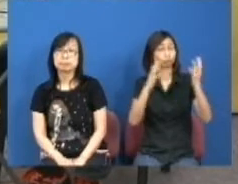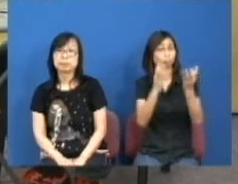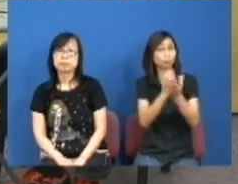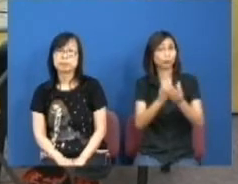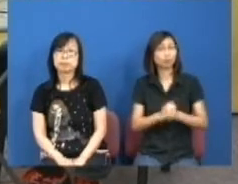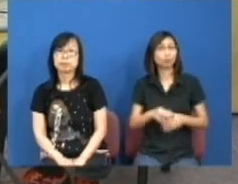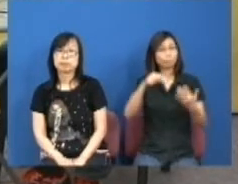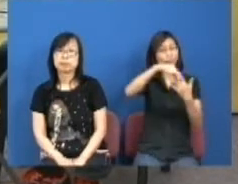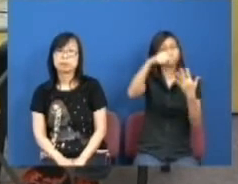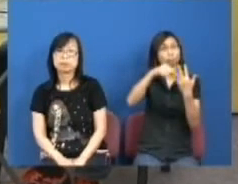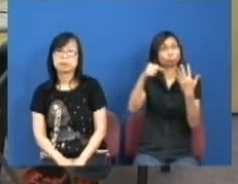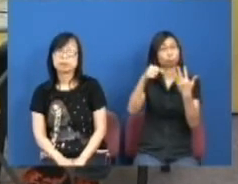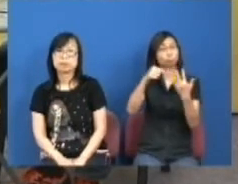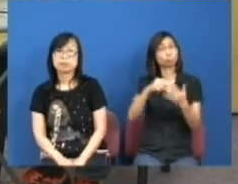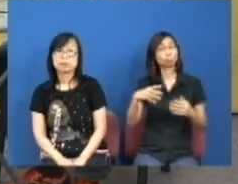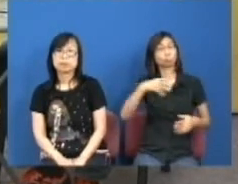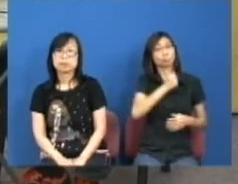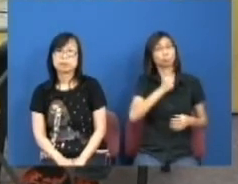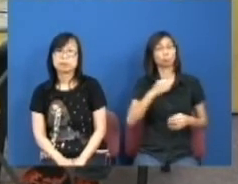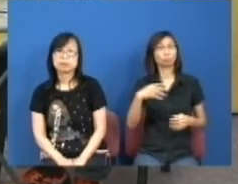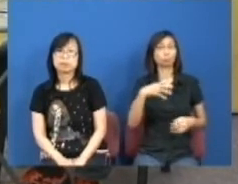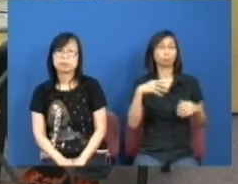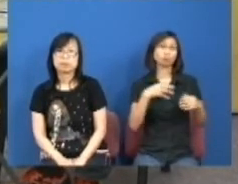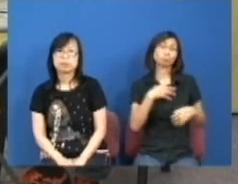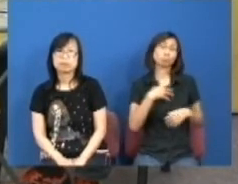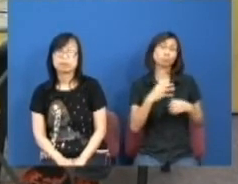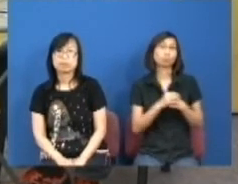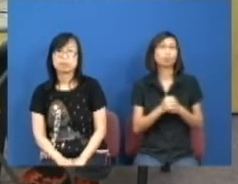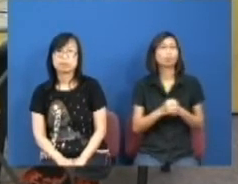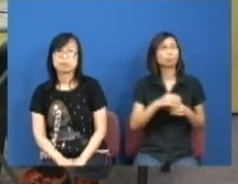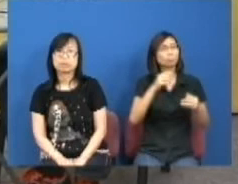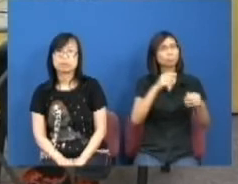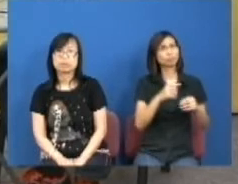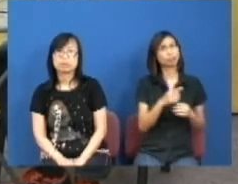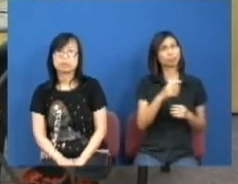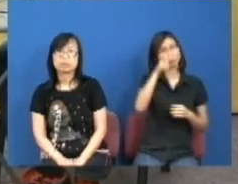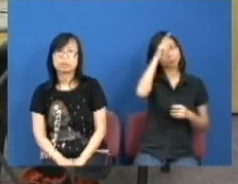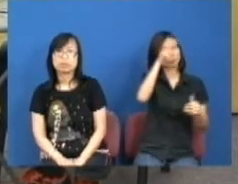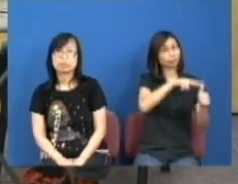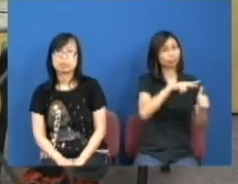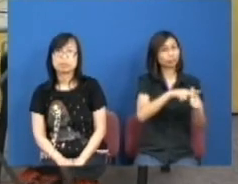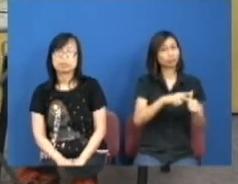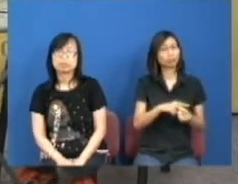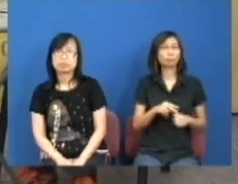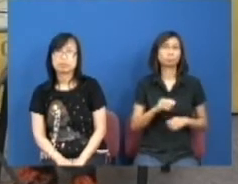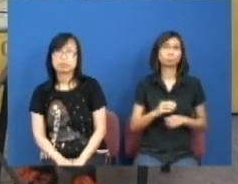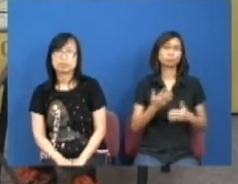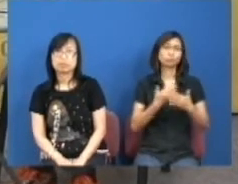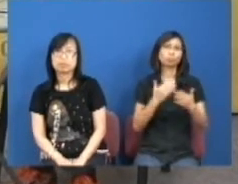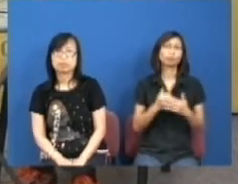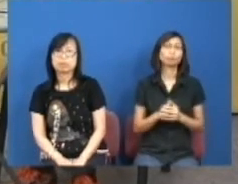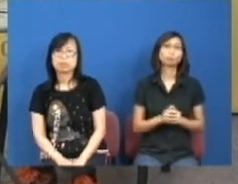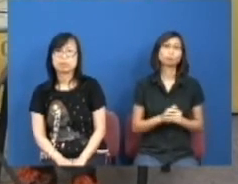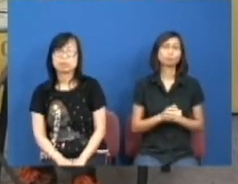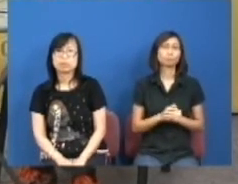程裏邊，會唔會行生一啲即係不可預期嘅政治嘅一啲現象效果，其實大家都可以值得關注嘅。咁好啦，